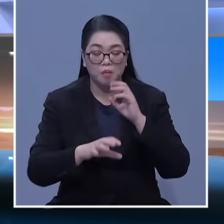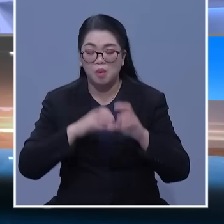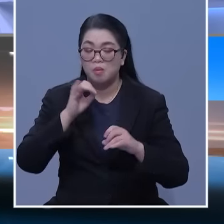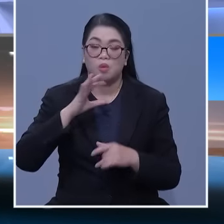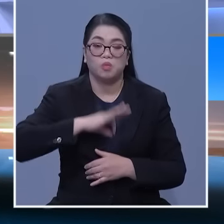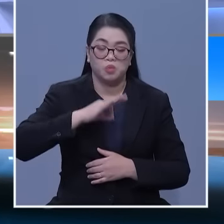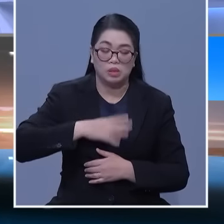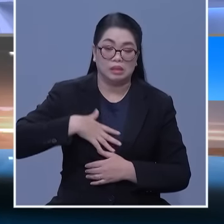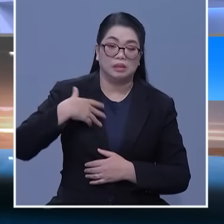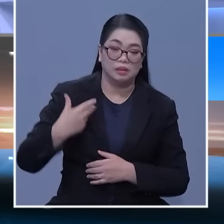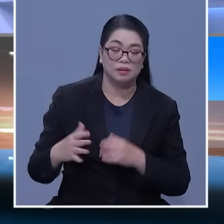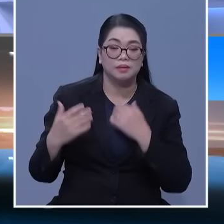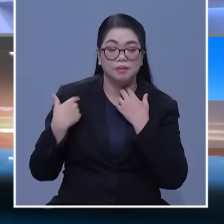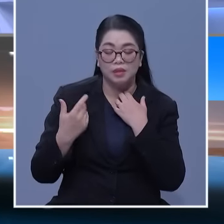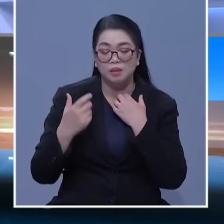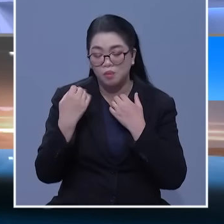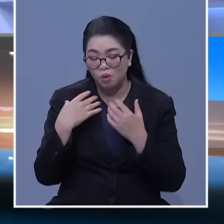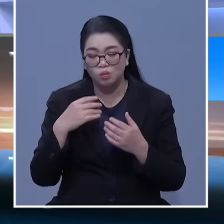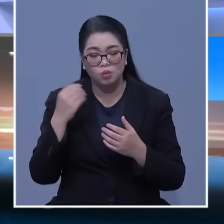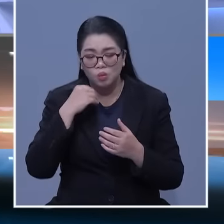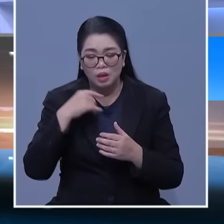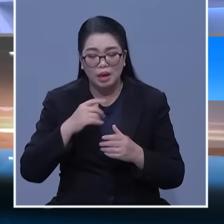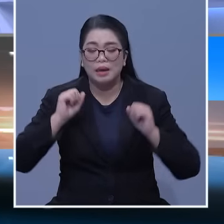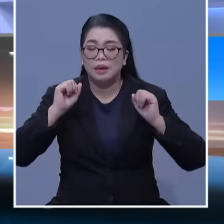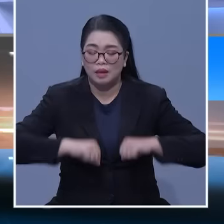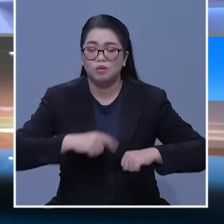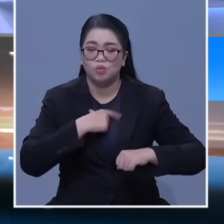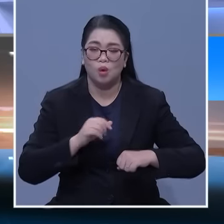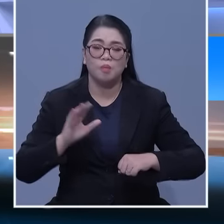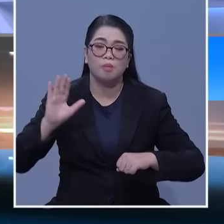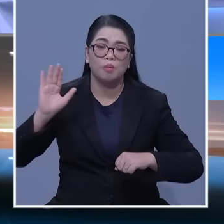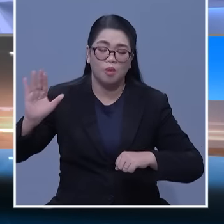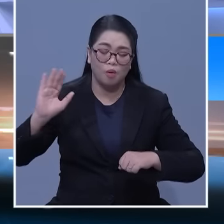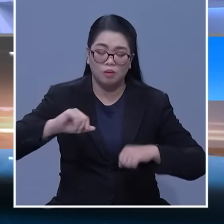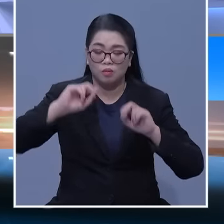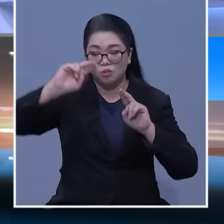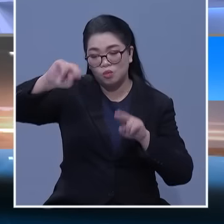ารัฐแล้วก็บอกว่าทุกอย่างมันผ่านความเห็นชอบของลุงป้อมมาหมดแล้วว ิดี